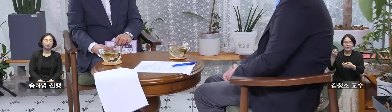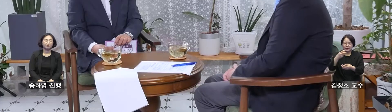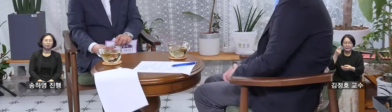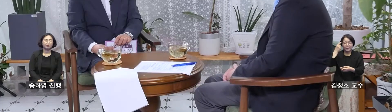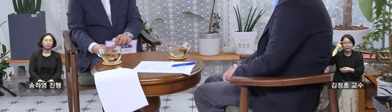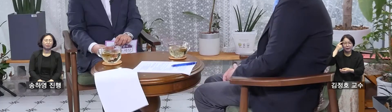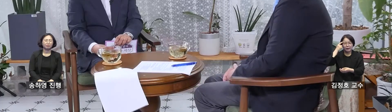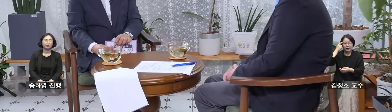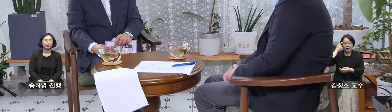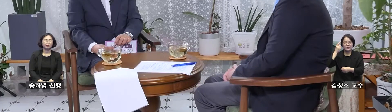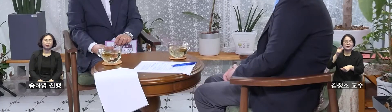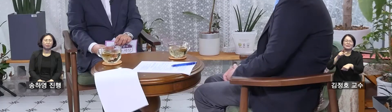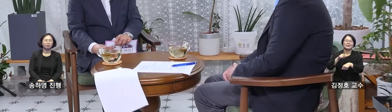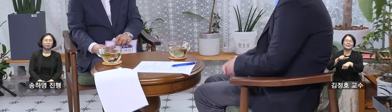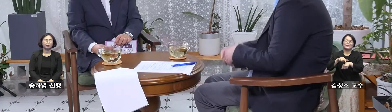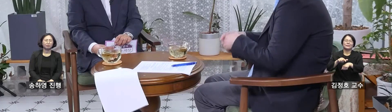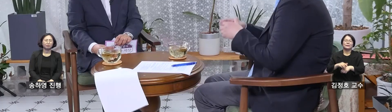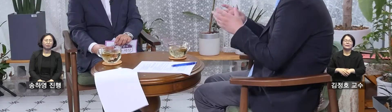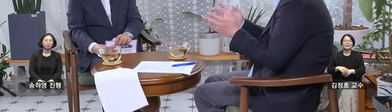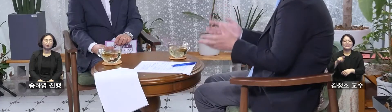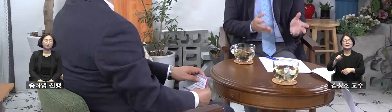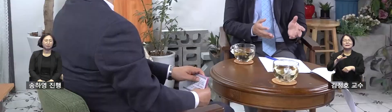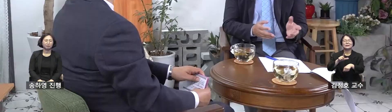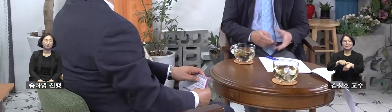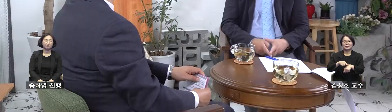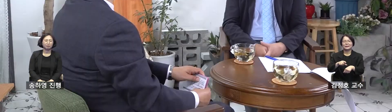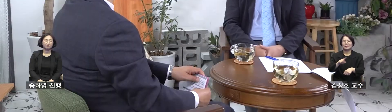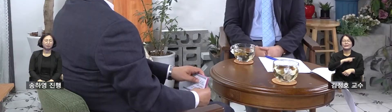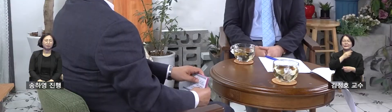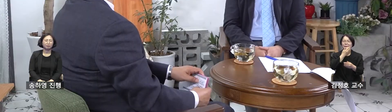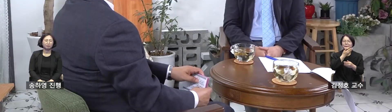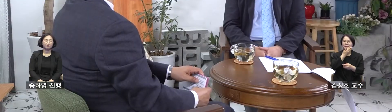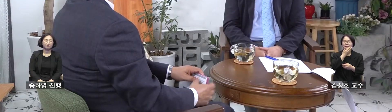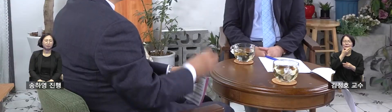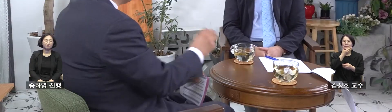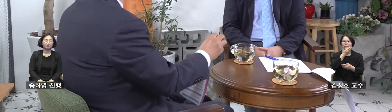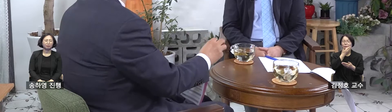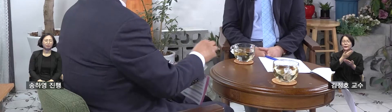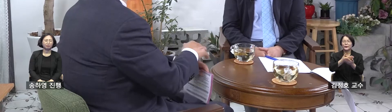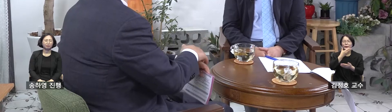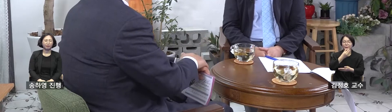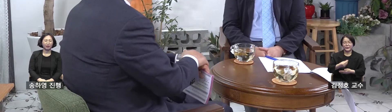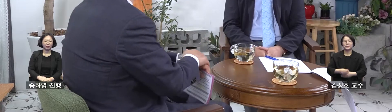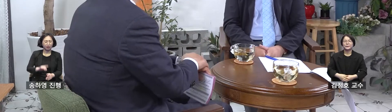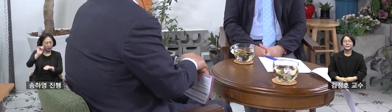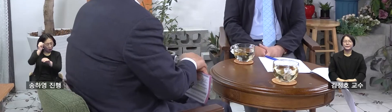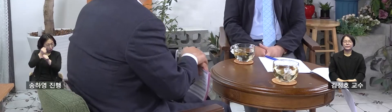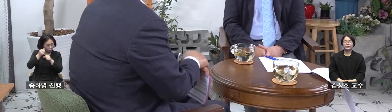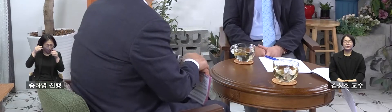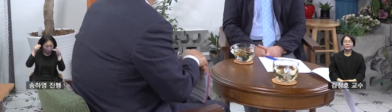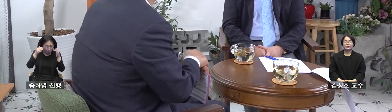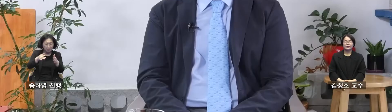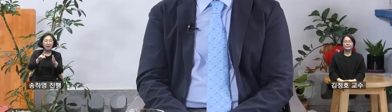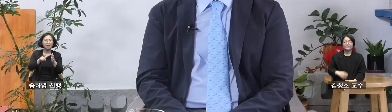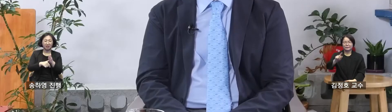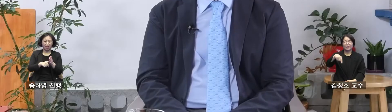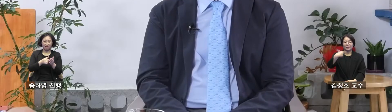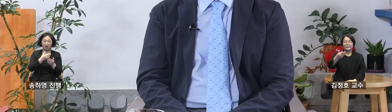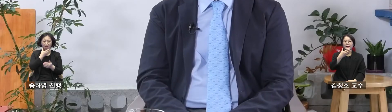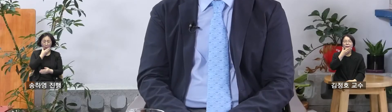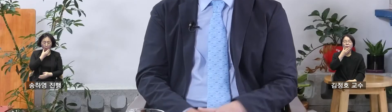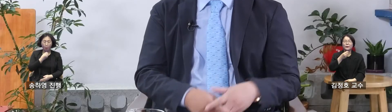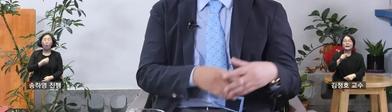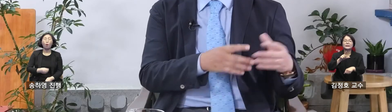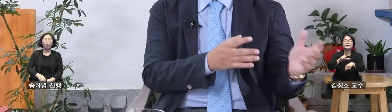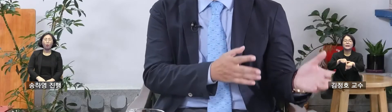생각하는 시간이 그리고 이제 그 시간이 가장 행복한 시간이 하나고요. 몰입하는 순간이? 예. 그 다음에 이제 행복한